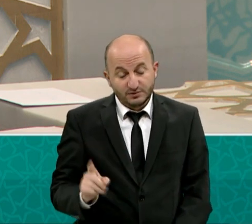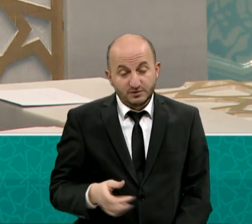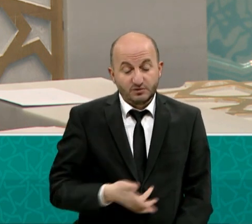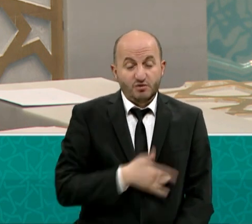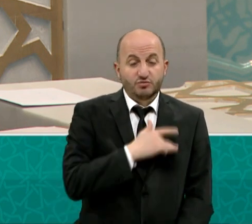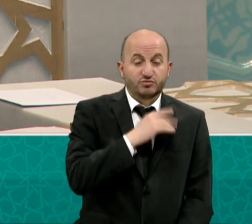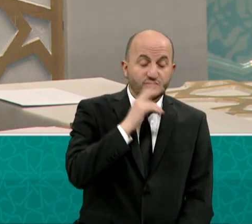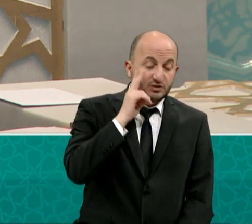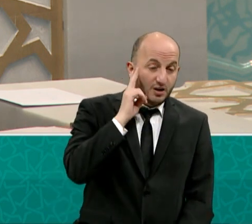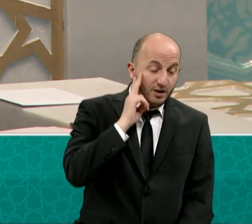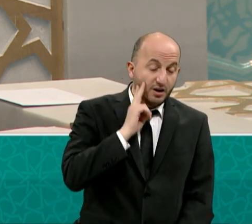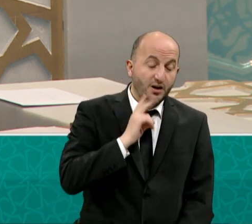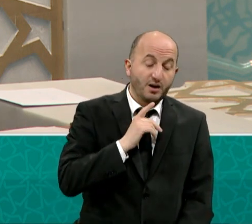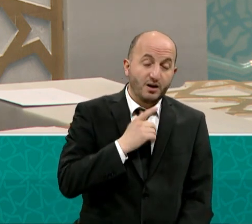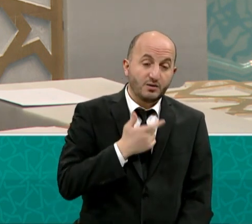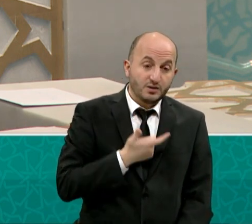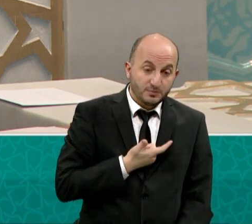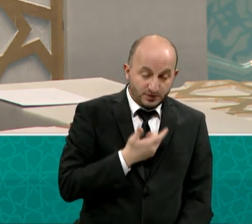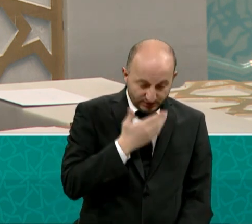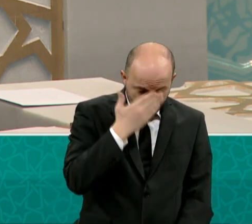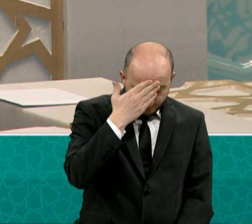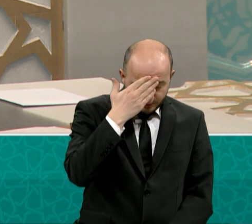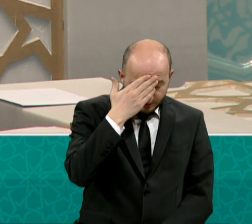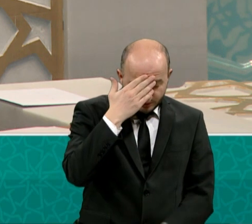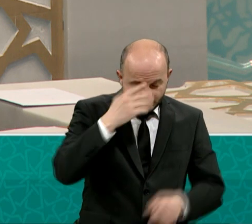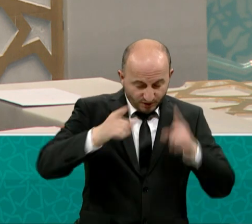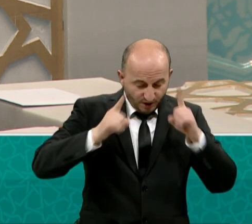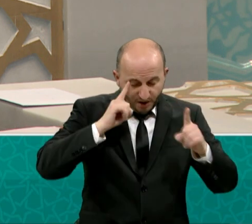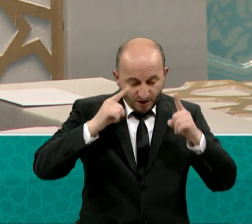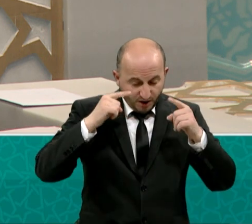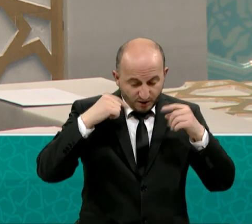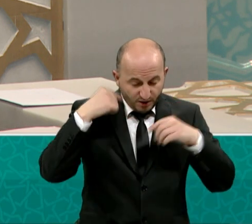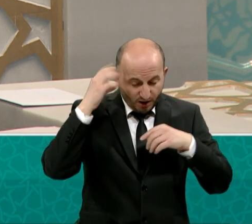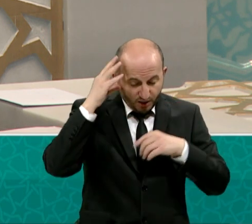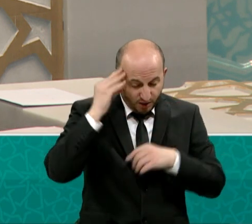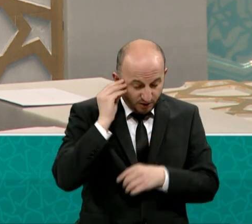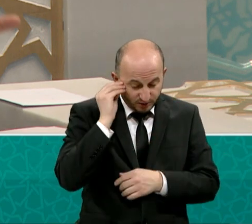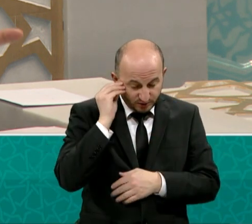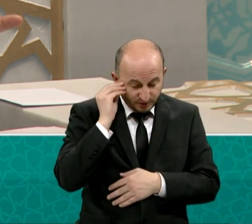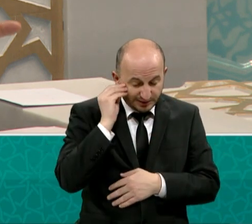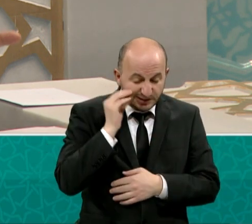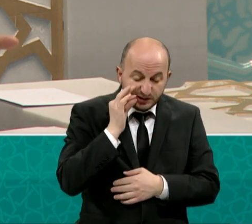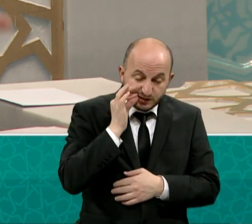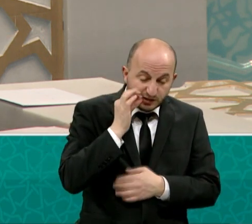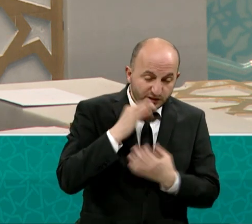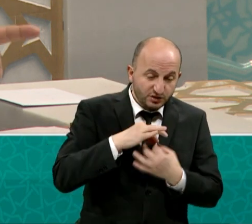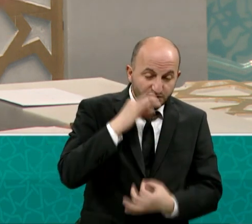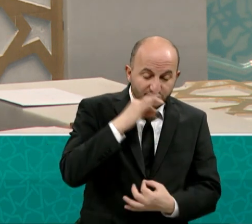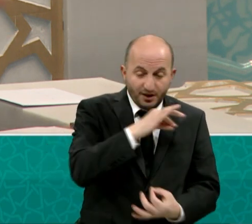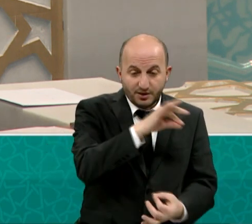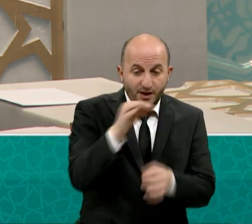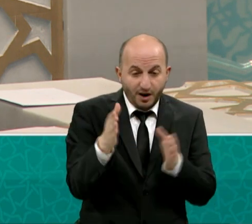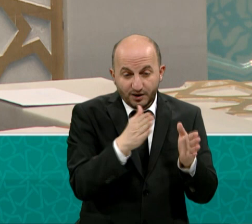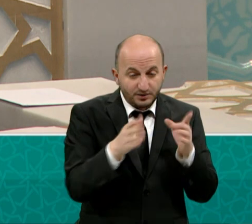ibadet, ahlak, muamelat, hak anlayışı, adalet anlayışı. Efendimiz yine İnsanlar arasında